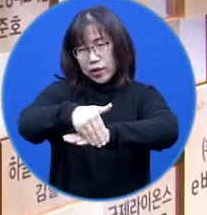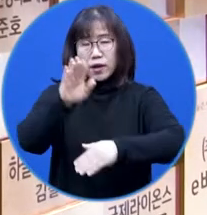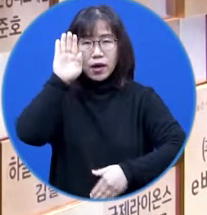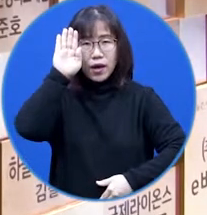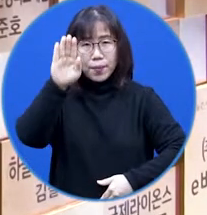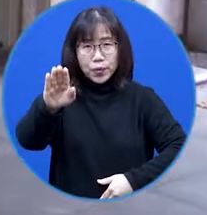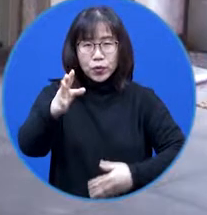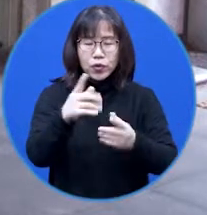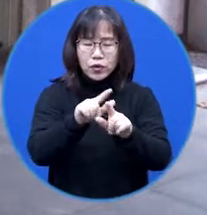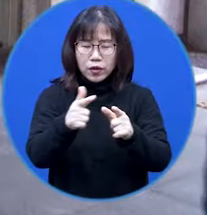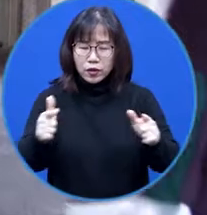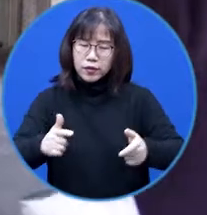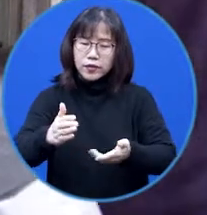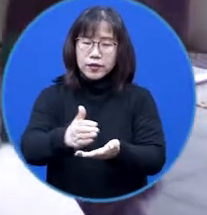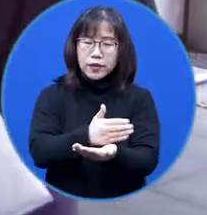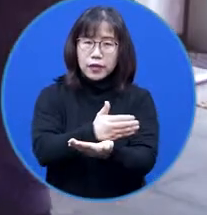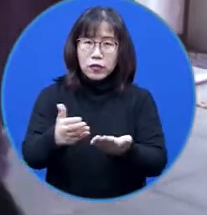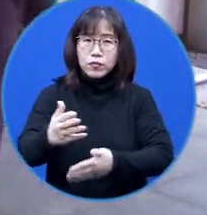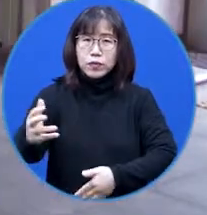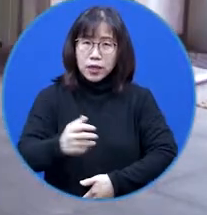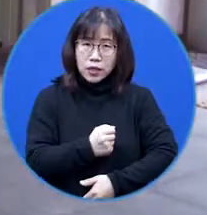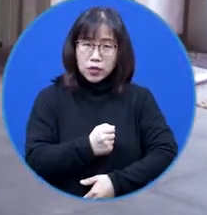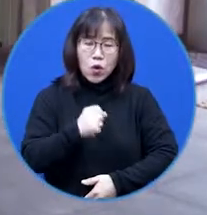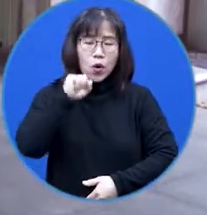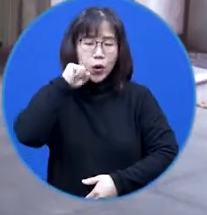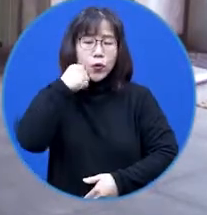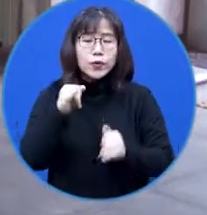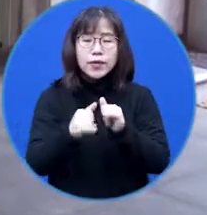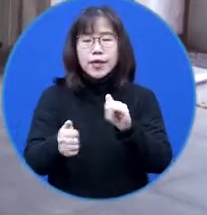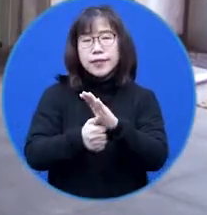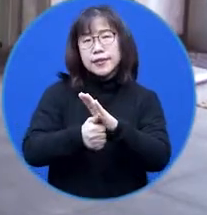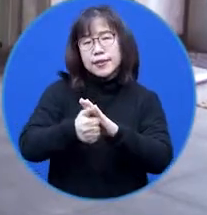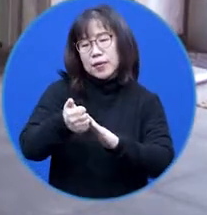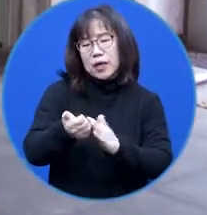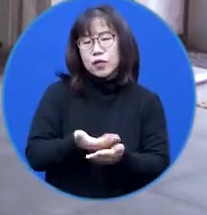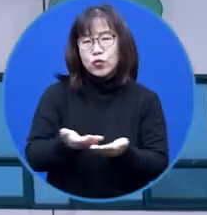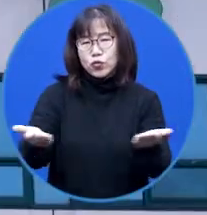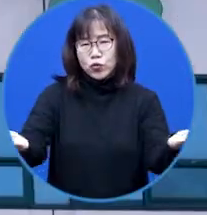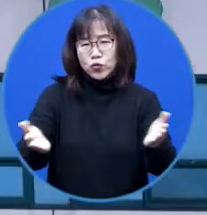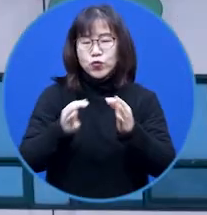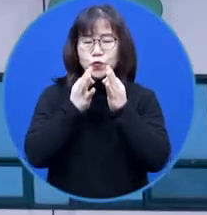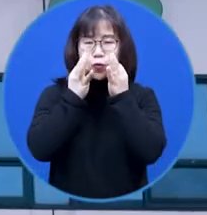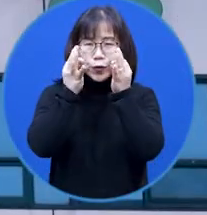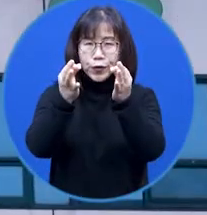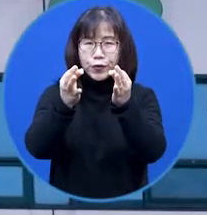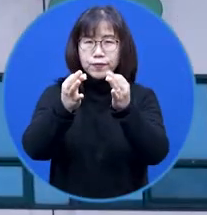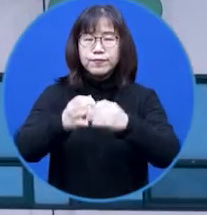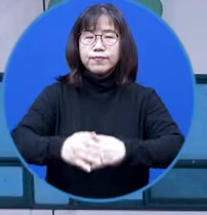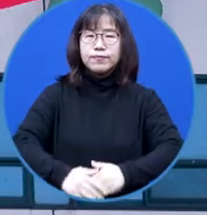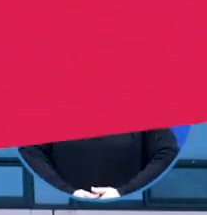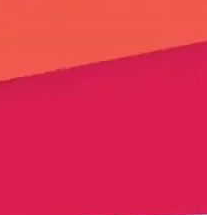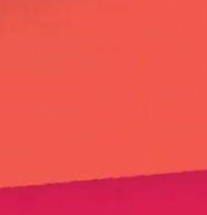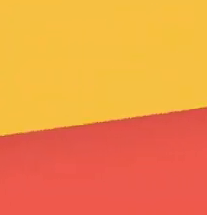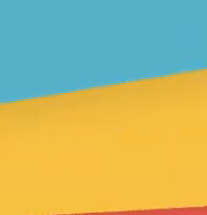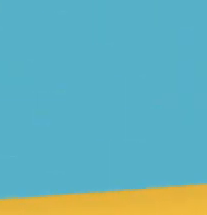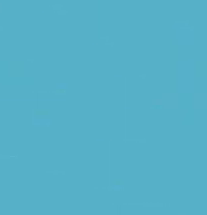앞으로도 다양한 나눔을 실천하며 어려운 이웃에게 희망을 전할 수 있도록 최선을 다할 예정입니다.